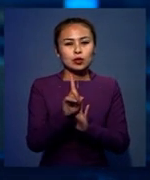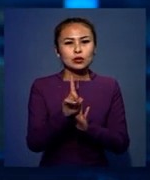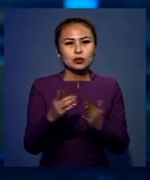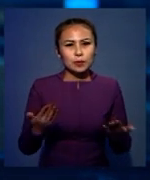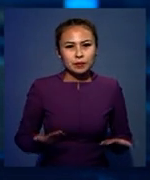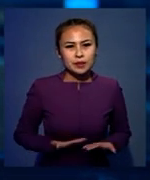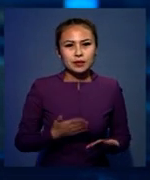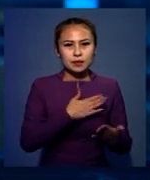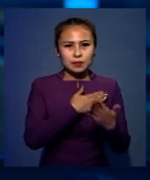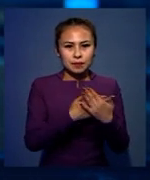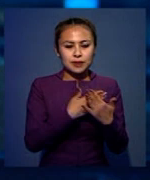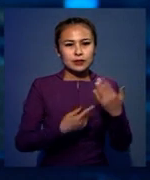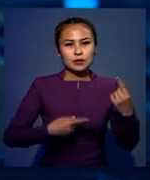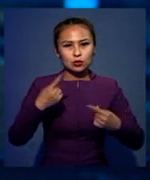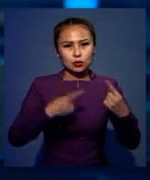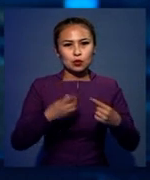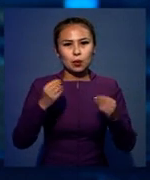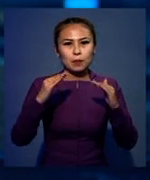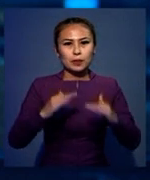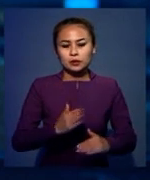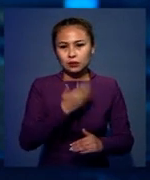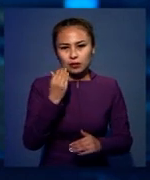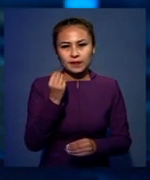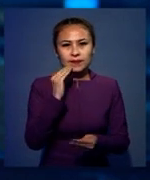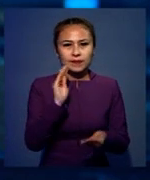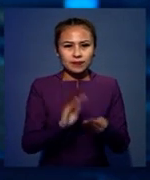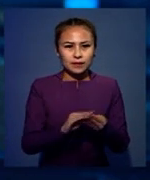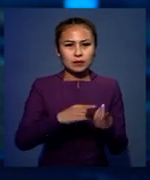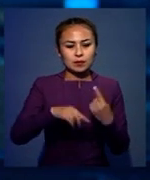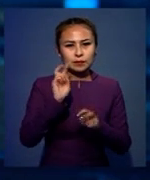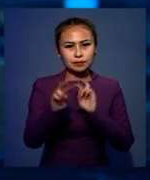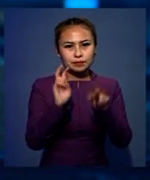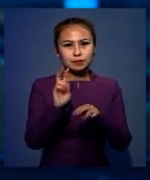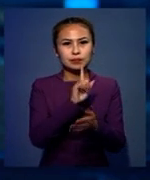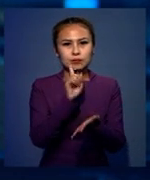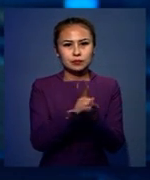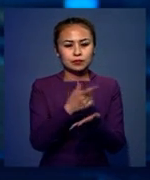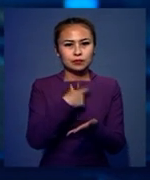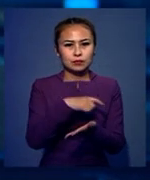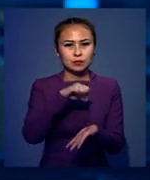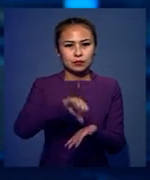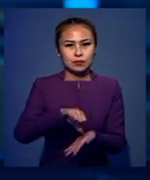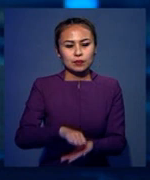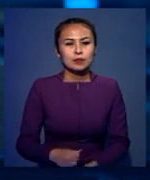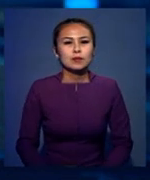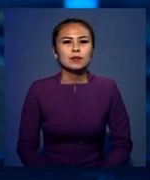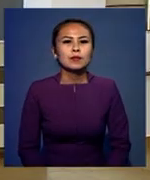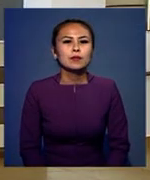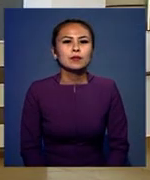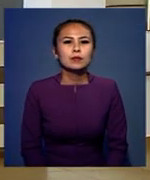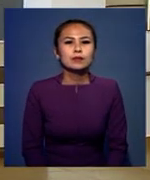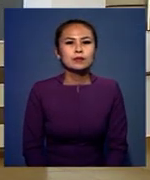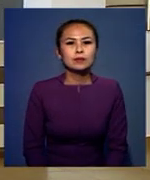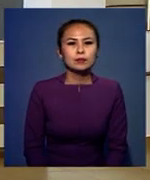Дегенмен, тұрғындардың белсенділігі бәсеңдеген жоқ. Үздіксіз келіп, мемлекеттік деңгейдегі маңызды шараға өз үлестерін қосып жатыр.